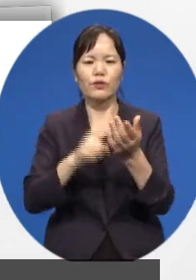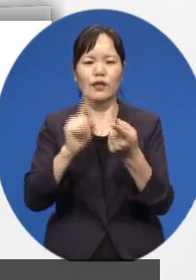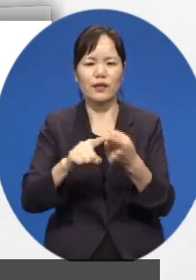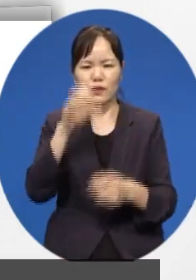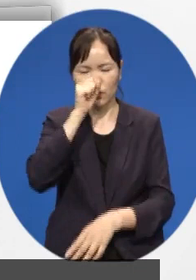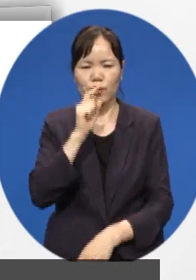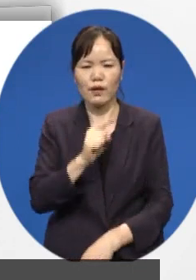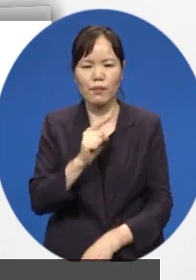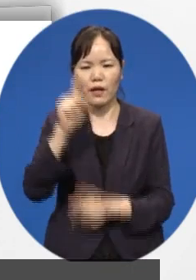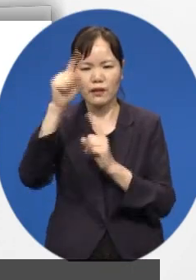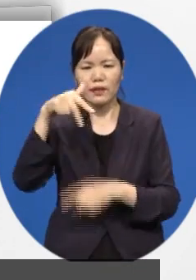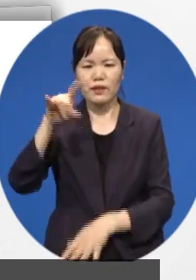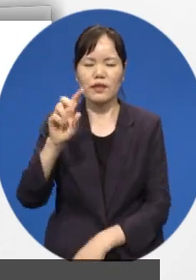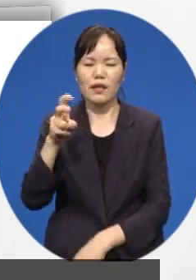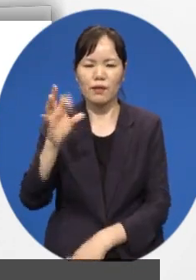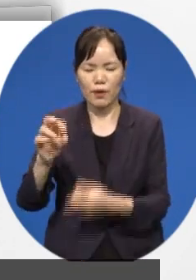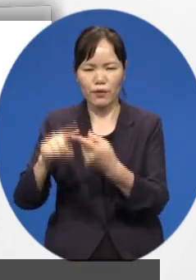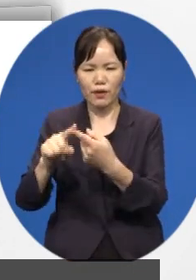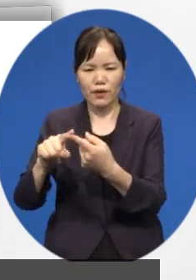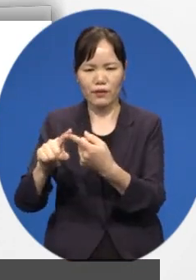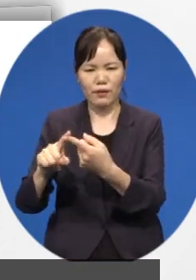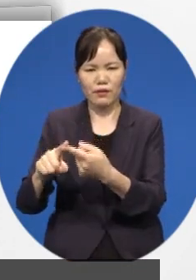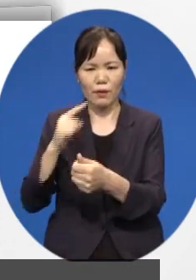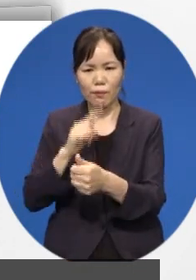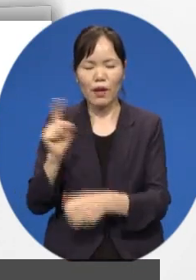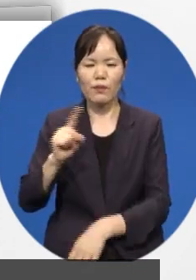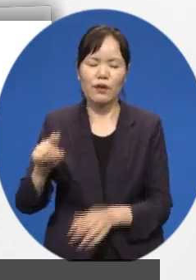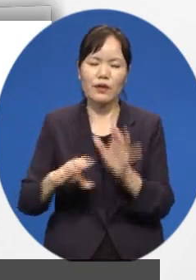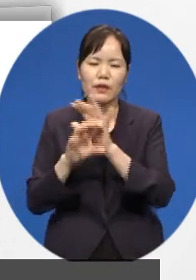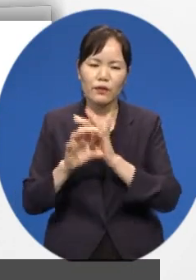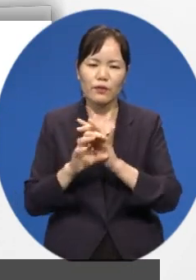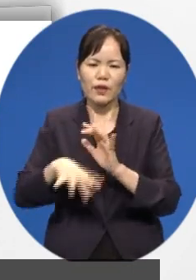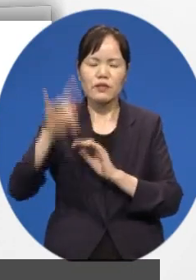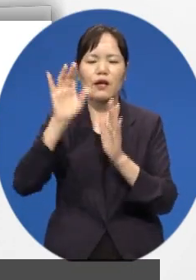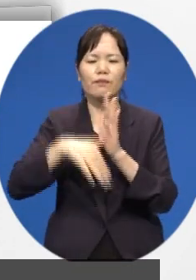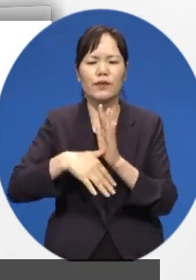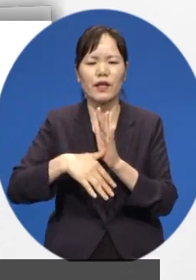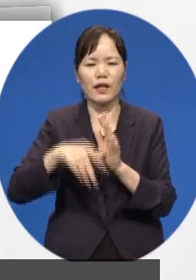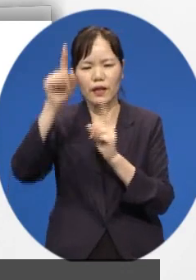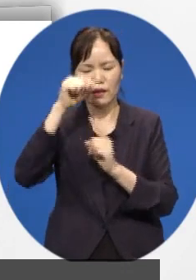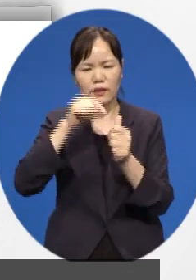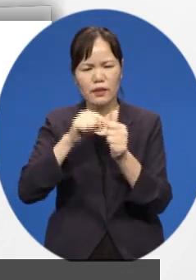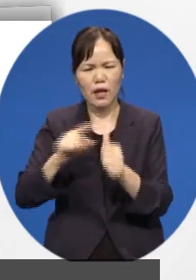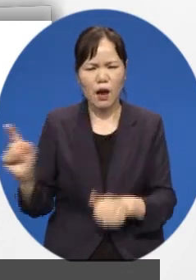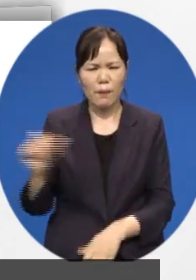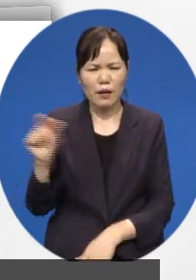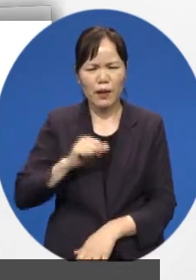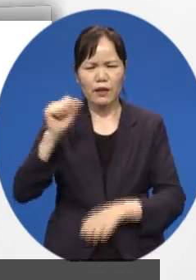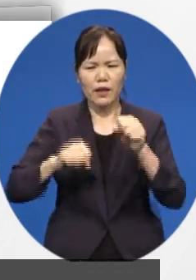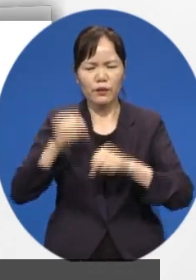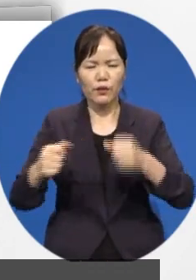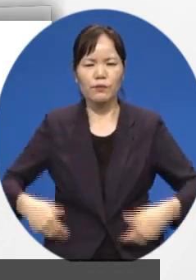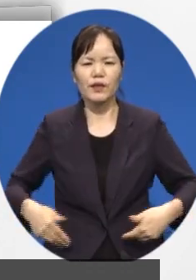했고요. 이재명 지사에 대해서 어떻게 얘기했나 들여다봤더니 지난해 코로나 초기 때 이재명 지사처럼 빨리빨리 액션을 취해야 된다 이렇게